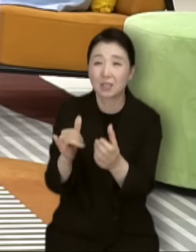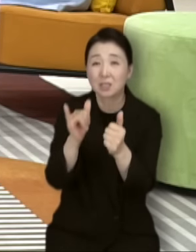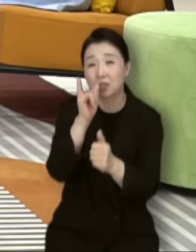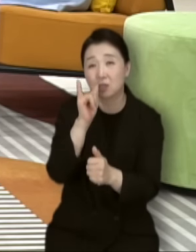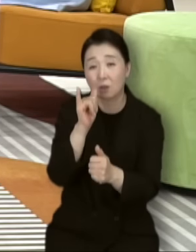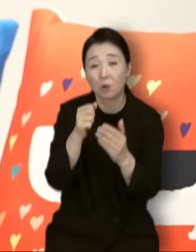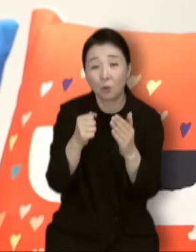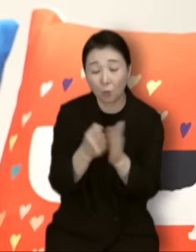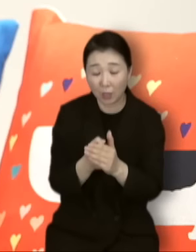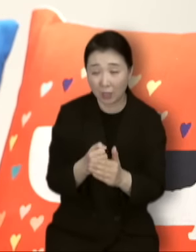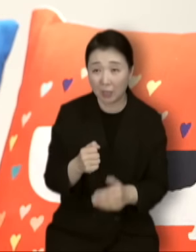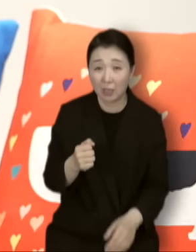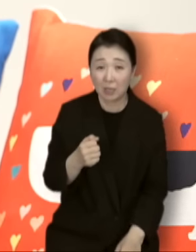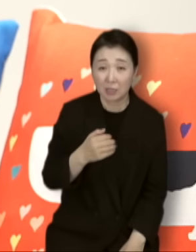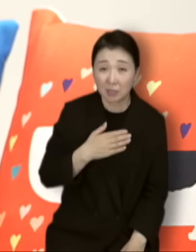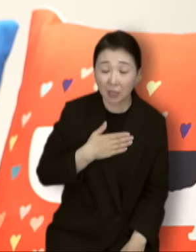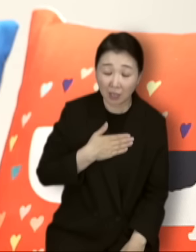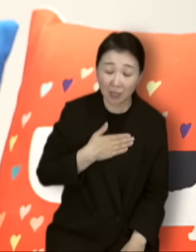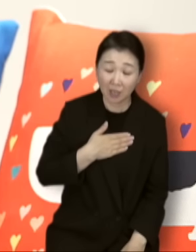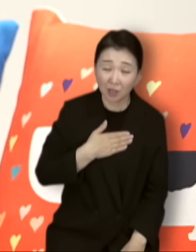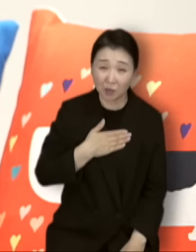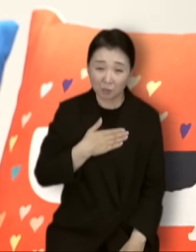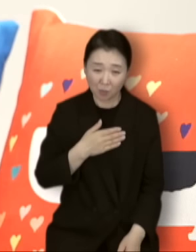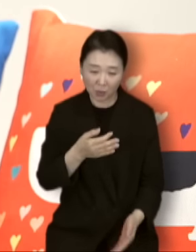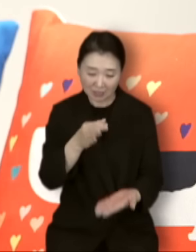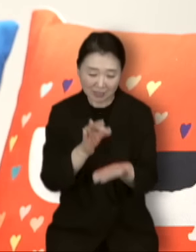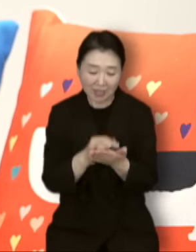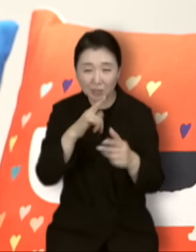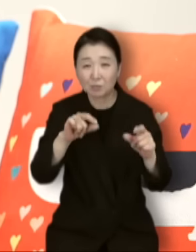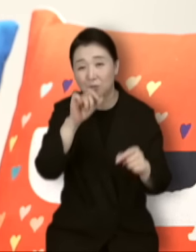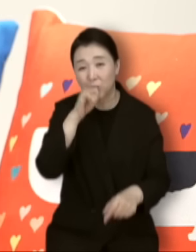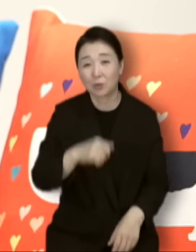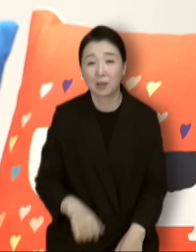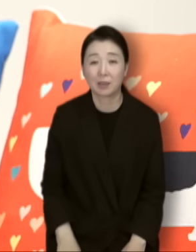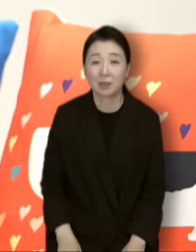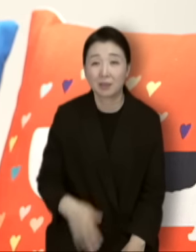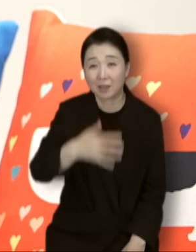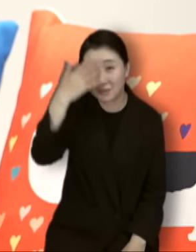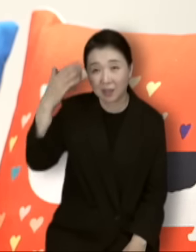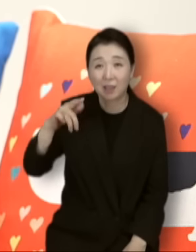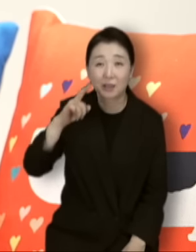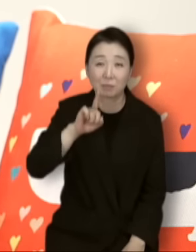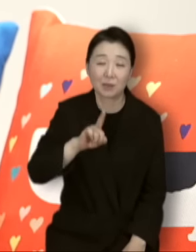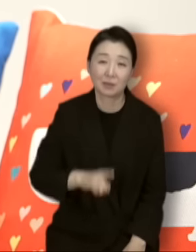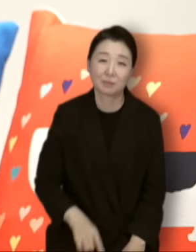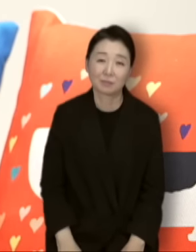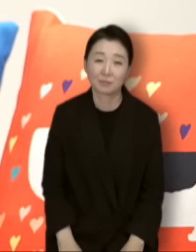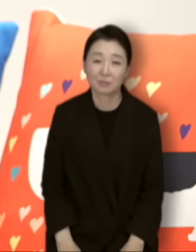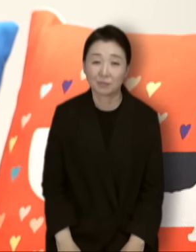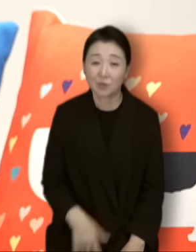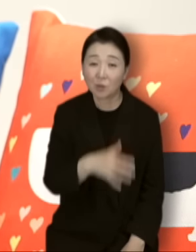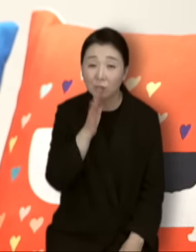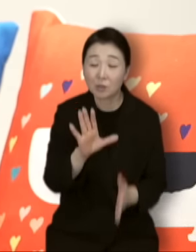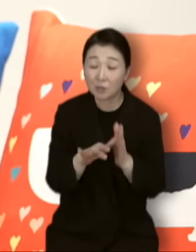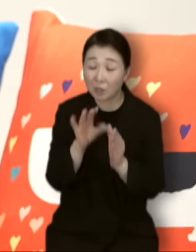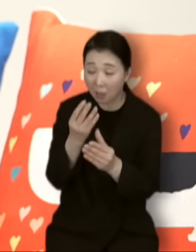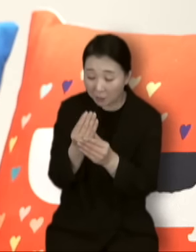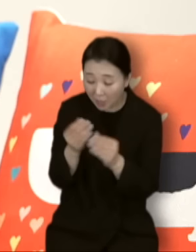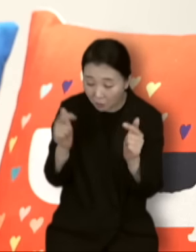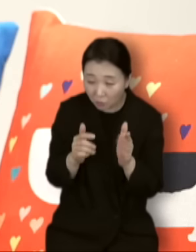소박해 가지고 이렇게 비싼 음식보다는 이렇게 순대국이다 섬이 음식을 좋아해요 그래서 참 다행이다 그리고 또